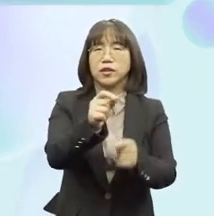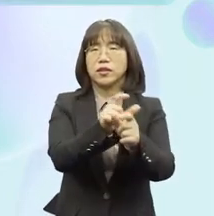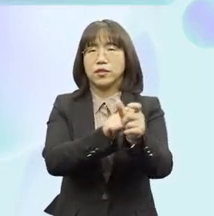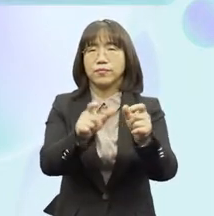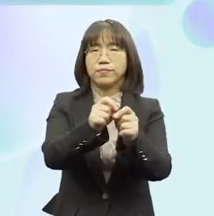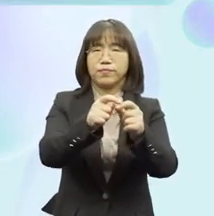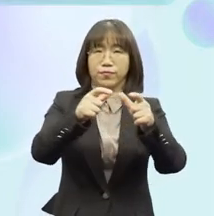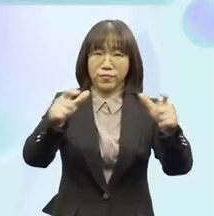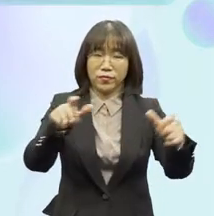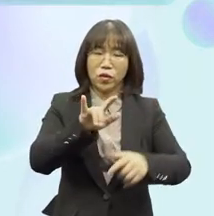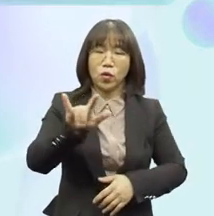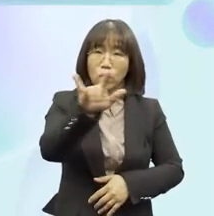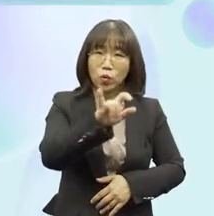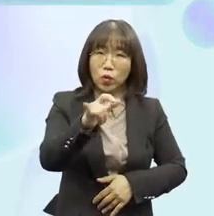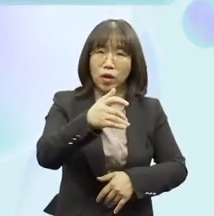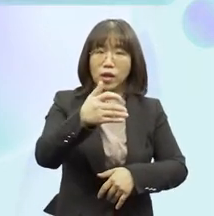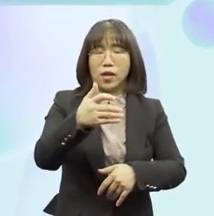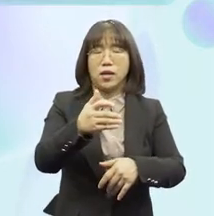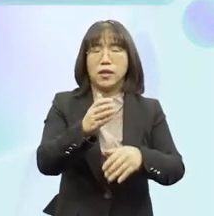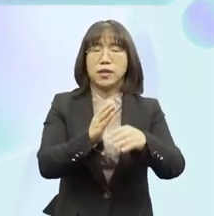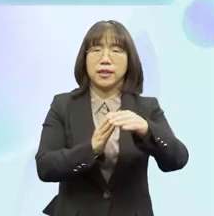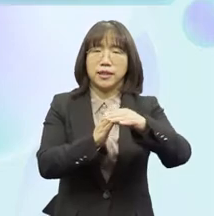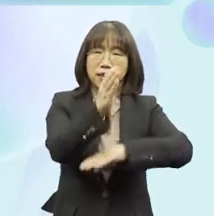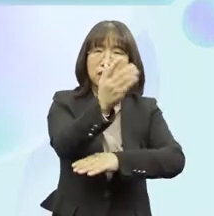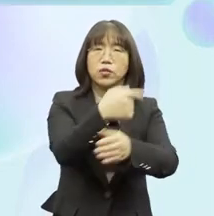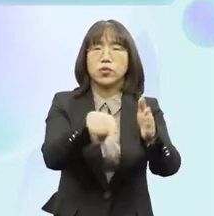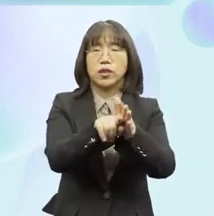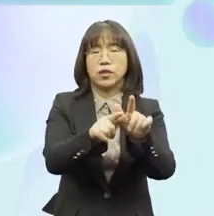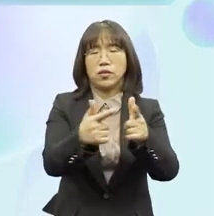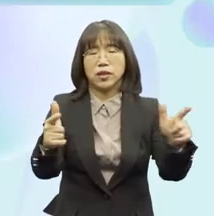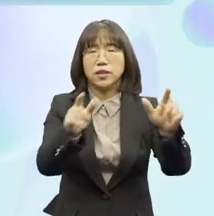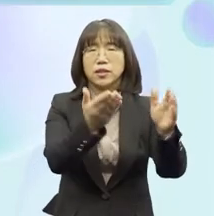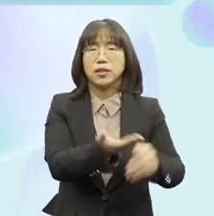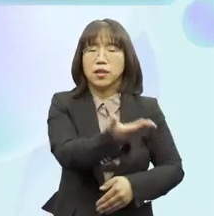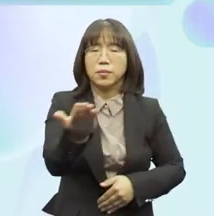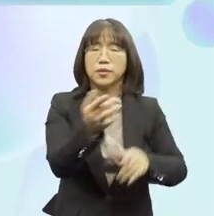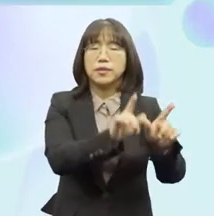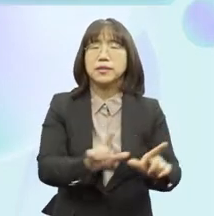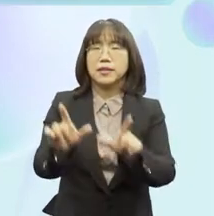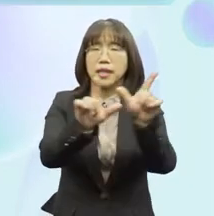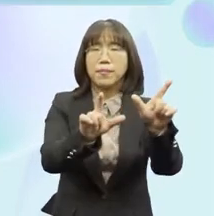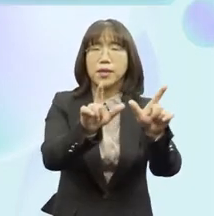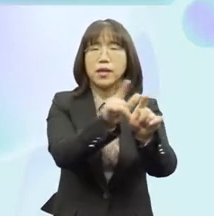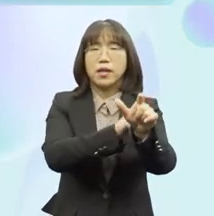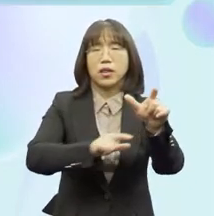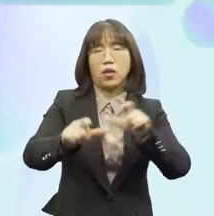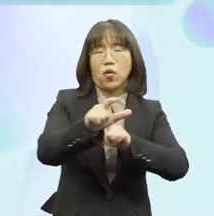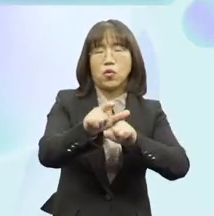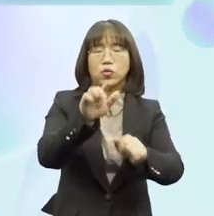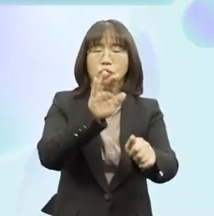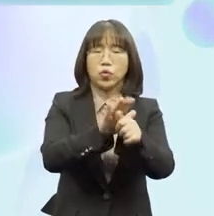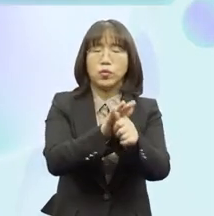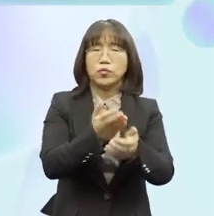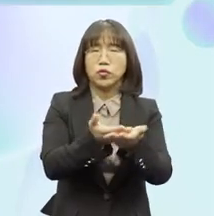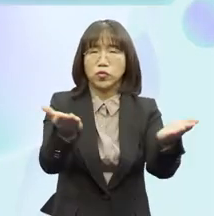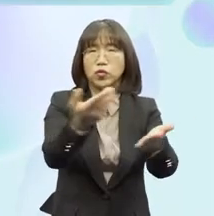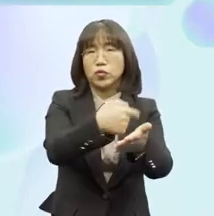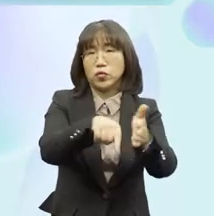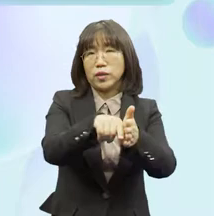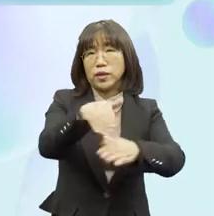규모로 코론 알고 극복 각종 현안사업 추진 등 국민의 삶의 질 향상을 위해 예산을 효율적으로